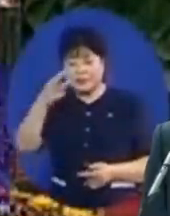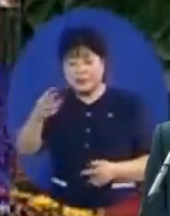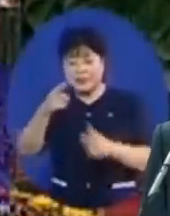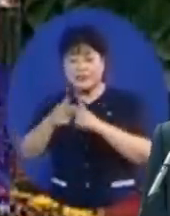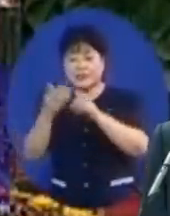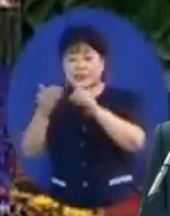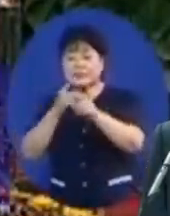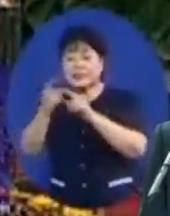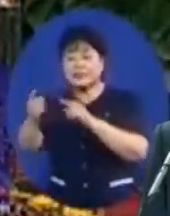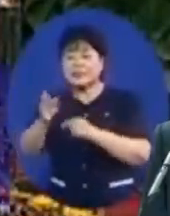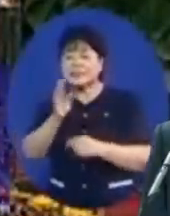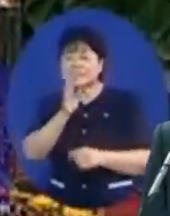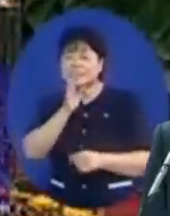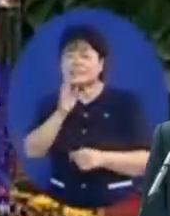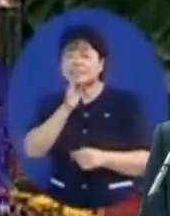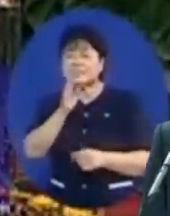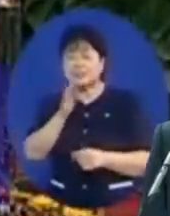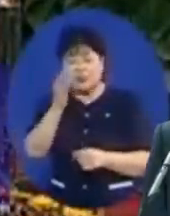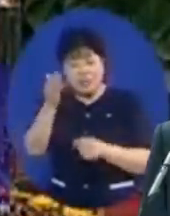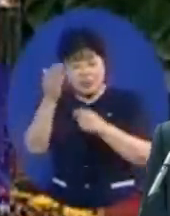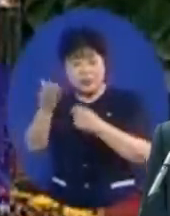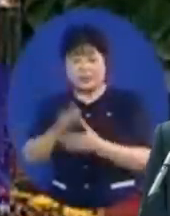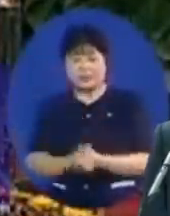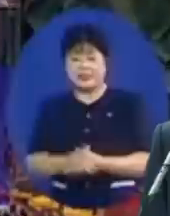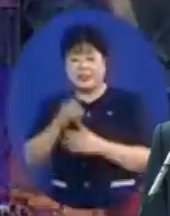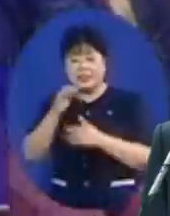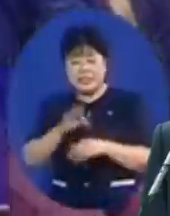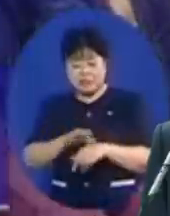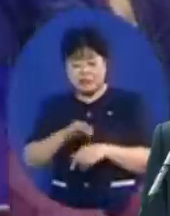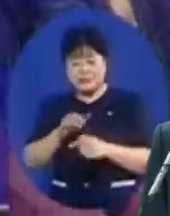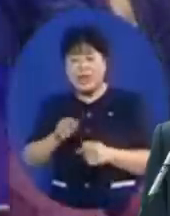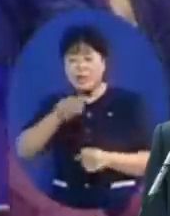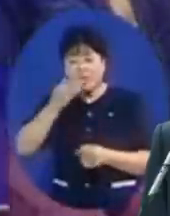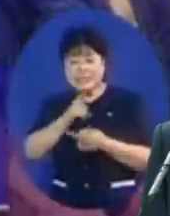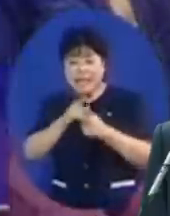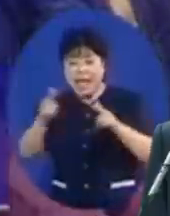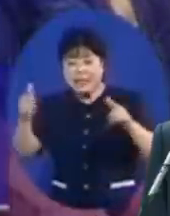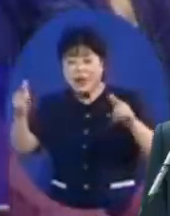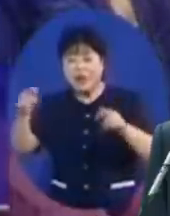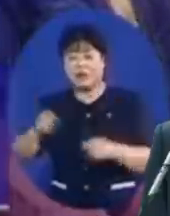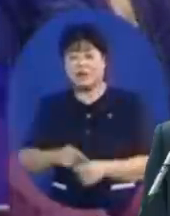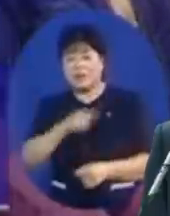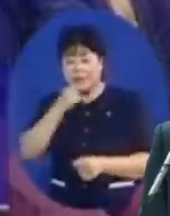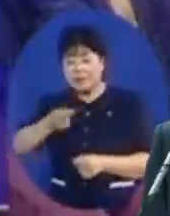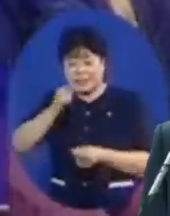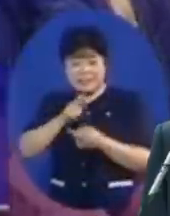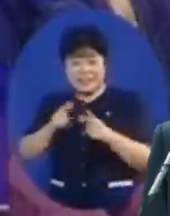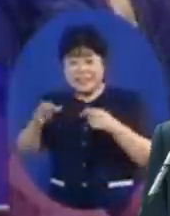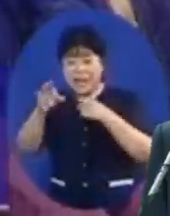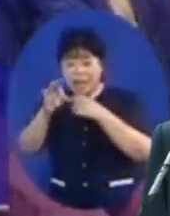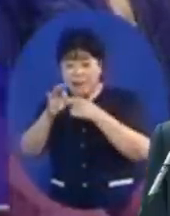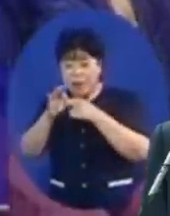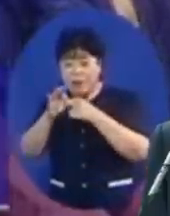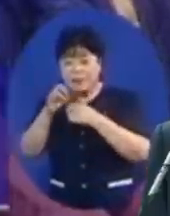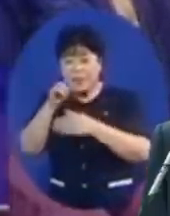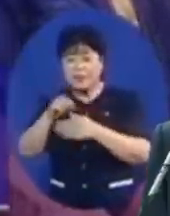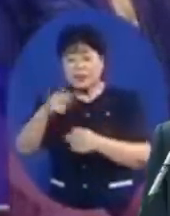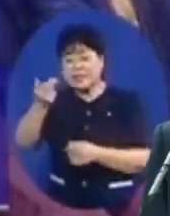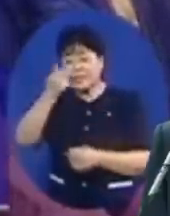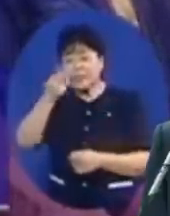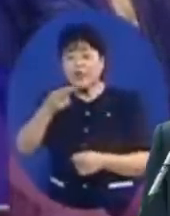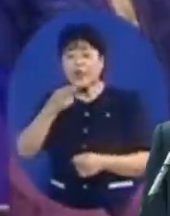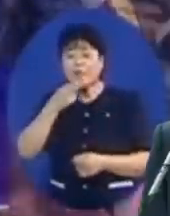이르시되 내가 진실로 진실로 너에게 이르노니 인자의 살을 먹지 아니하고 인자의 피를 마시지 아니하면 너희